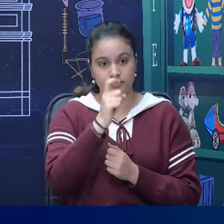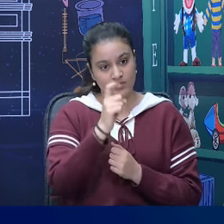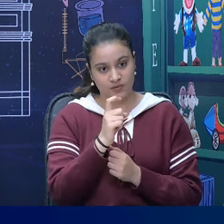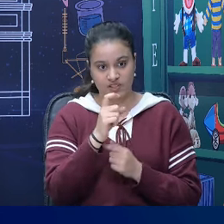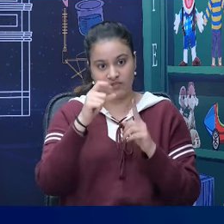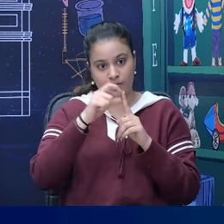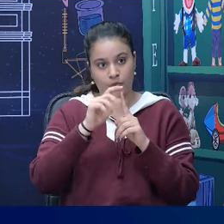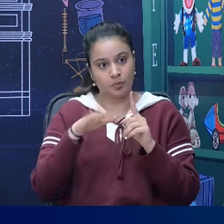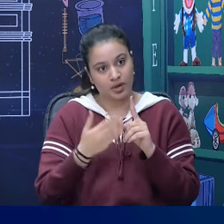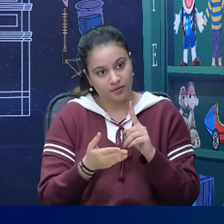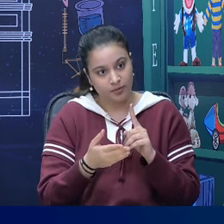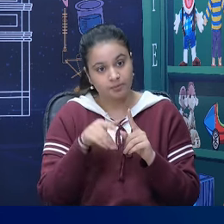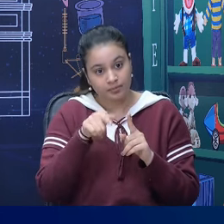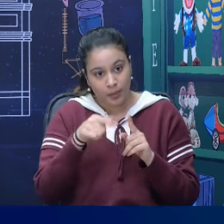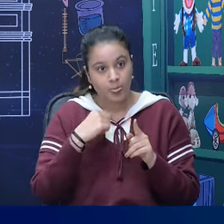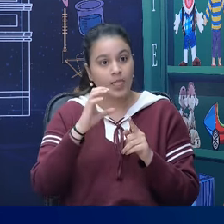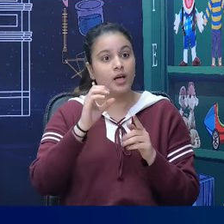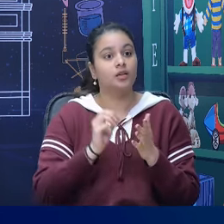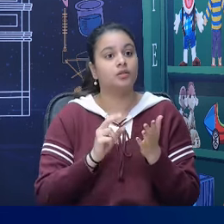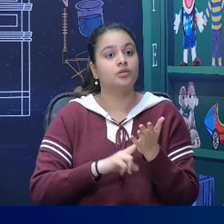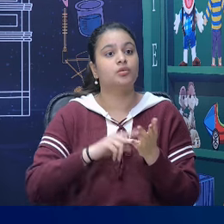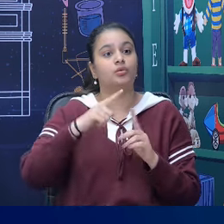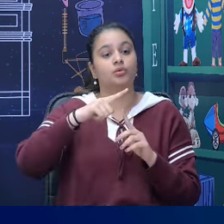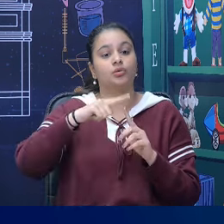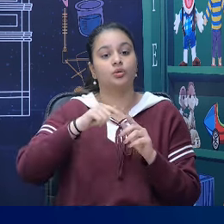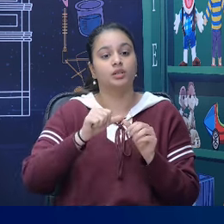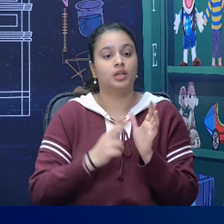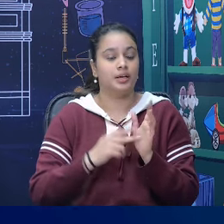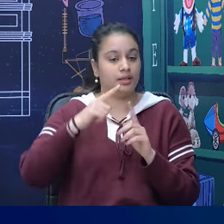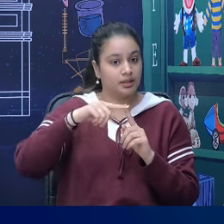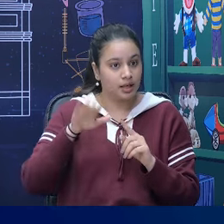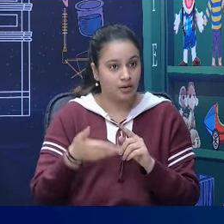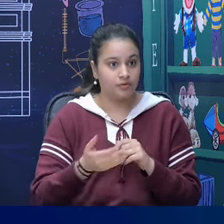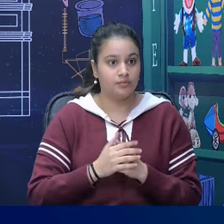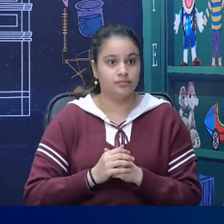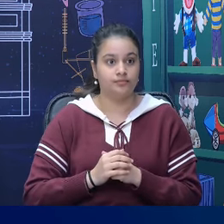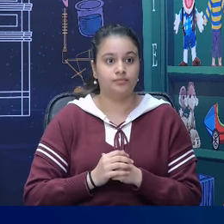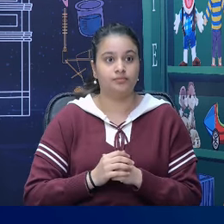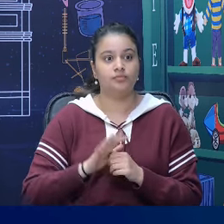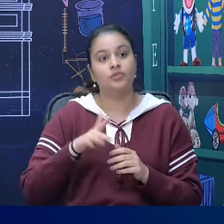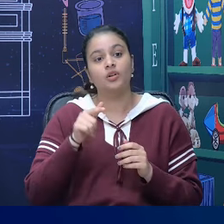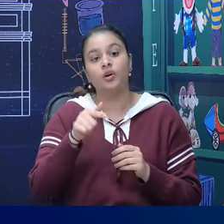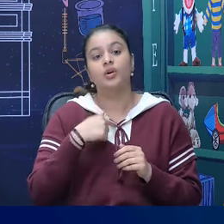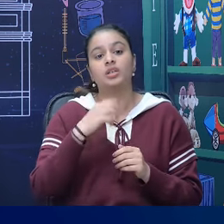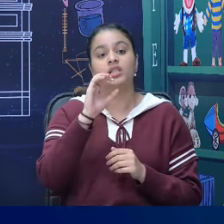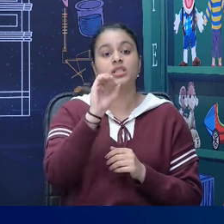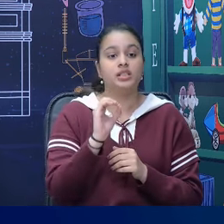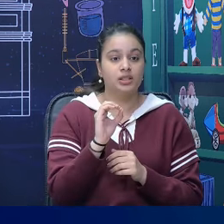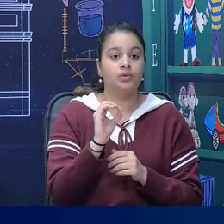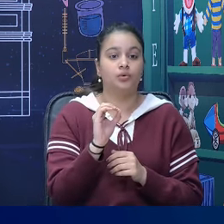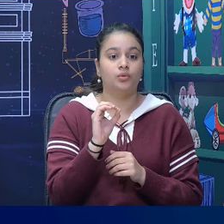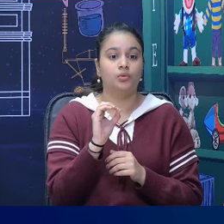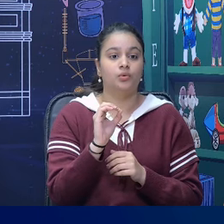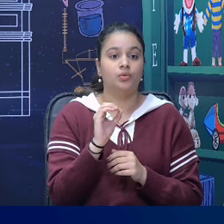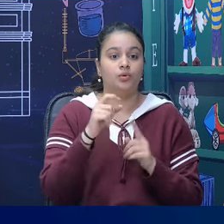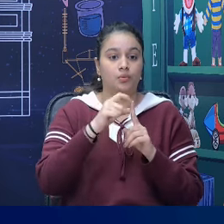पॉलिनो ये कांस्टेंट पॉलिनो मियल है इसी तरीके से हमारे पास जीरो पॉलिनो भी होता है ठीक है